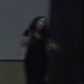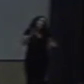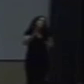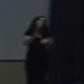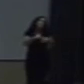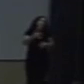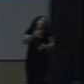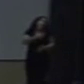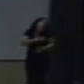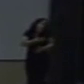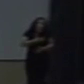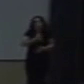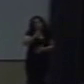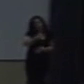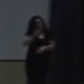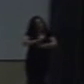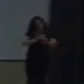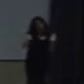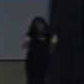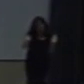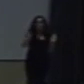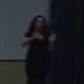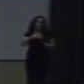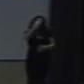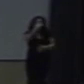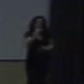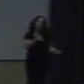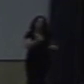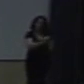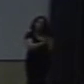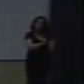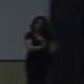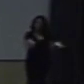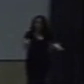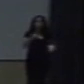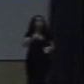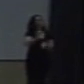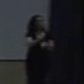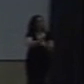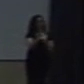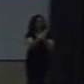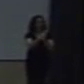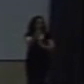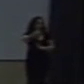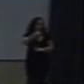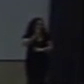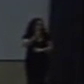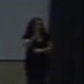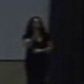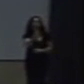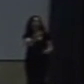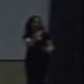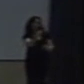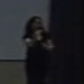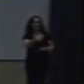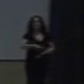que més m'agrada, més a dir, amb la meva manera de ser, no? Pues clar, m'espero a l'Àgora i me n'entero. Però el que trobo és